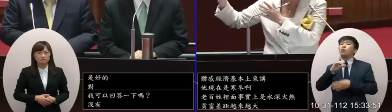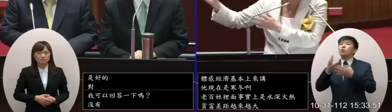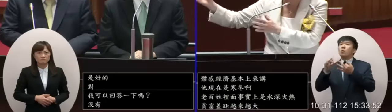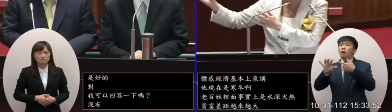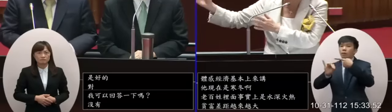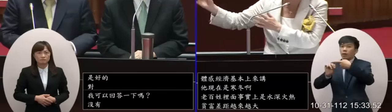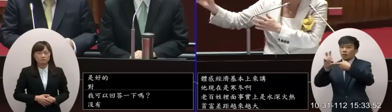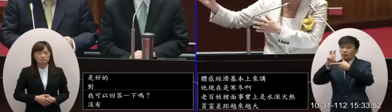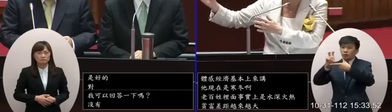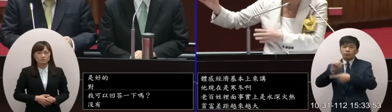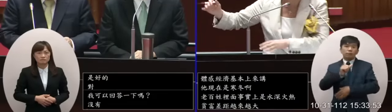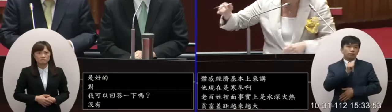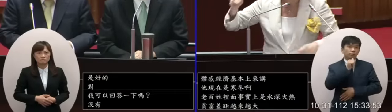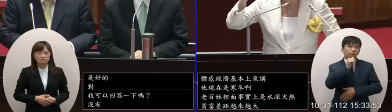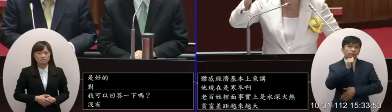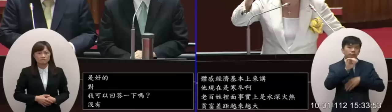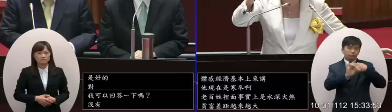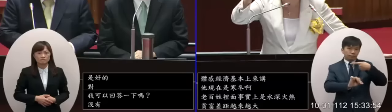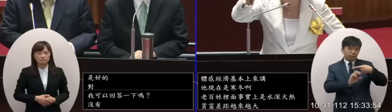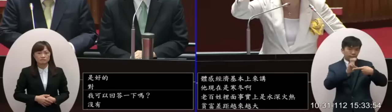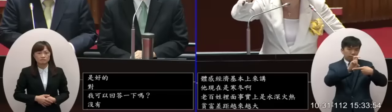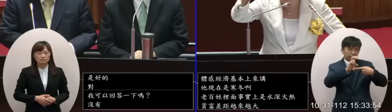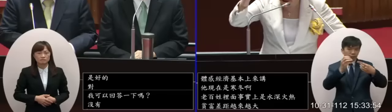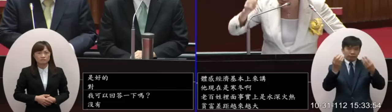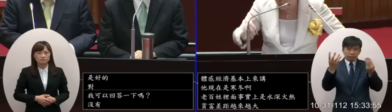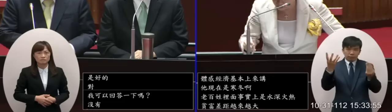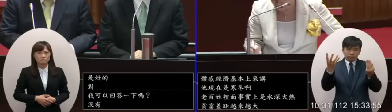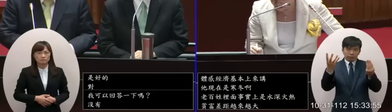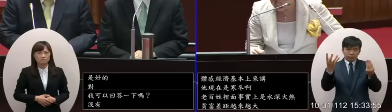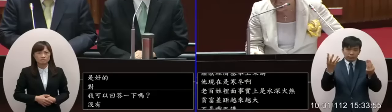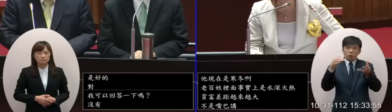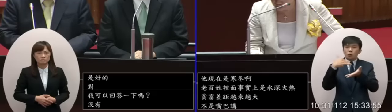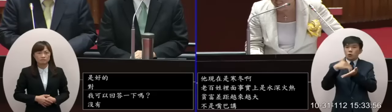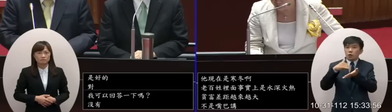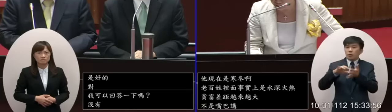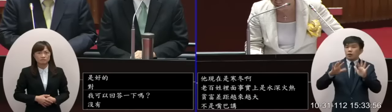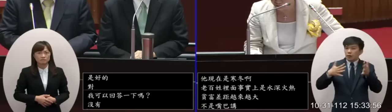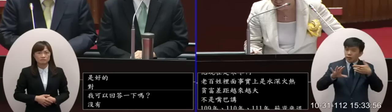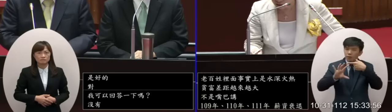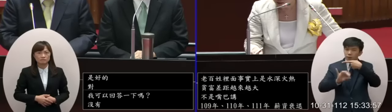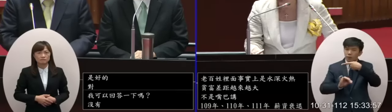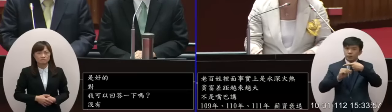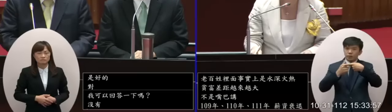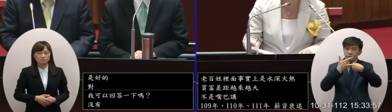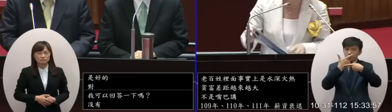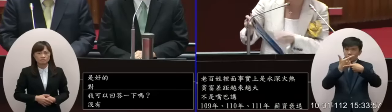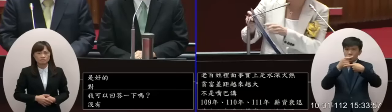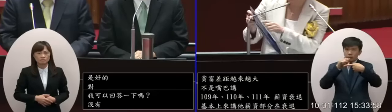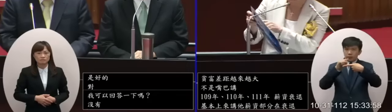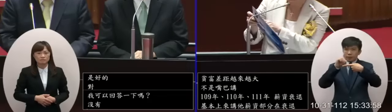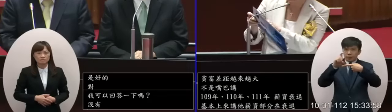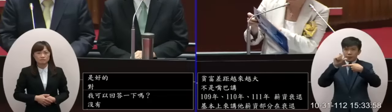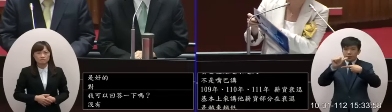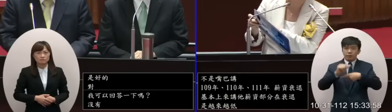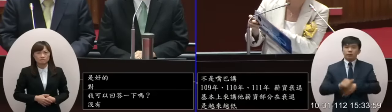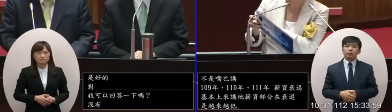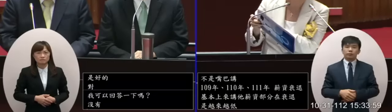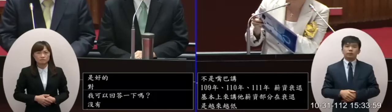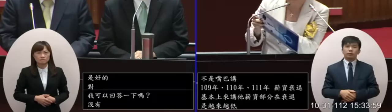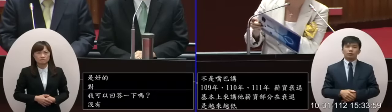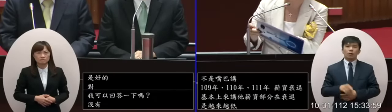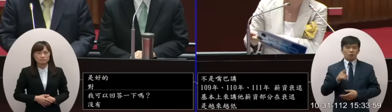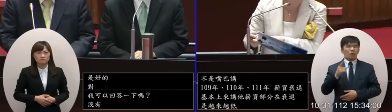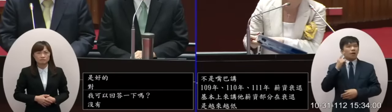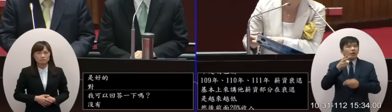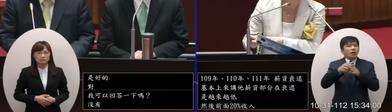跟后20%的收入。比例占了6.15%啊，所以我就不去跟你谈，你我相信你